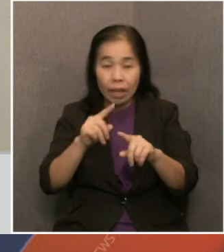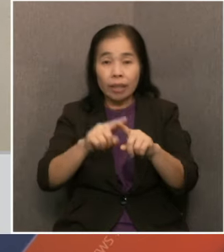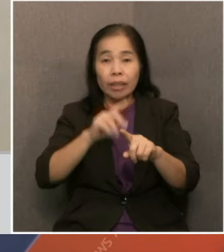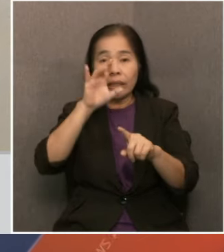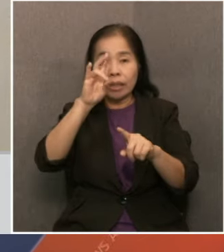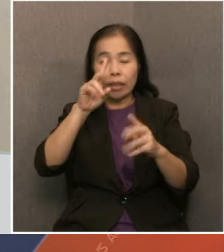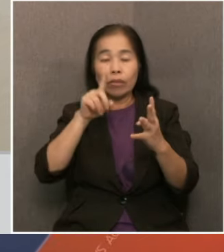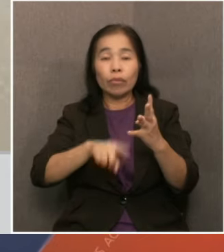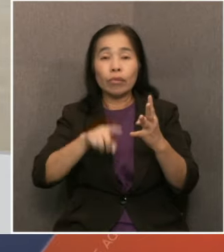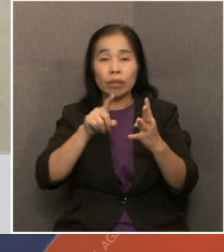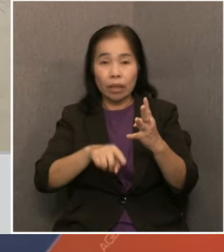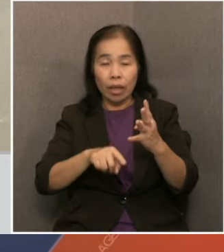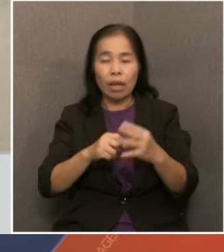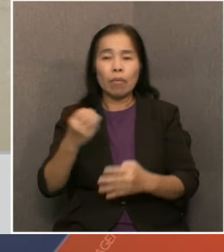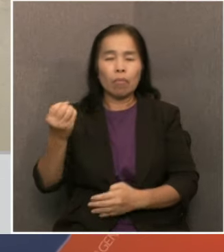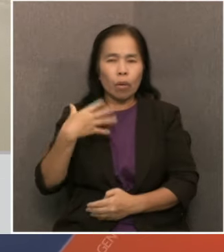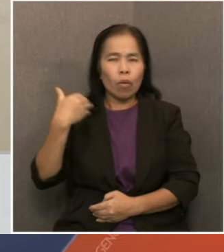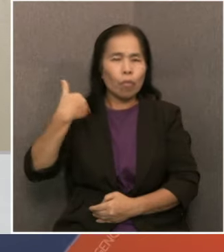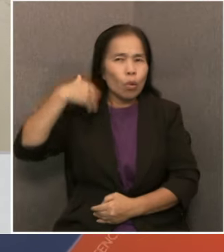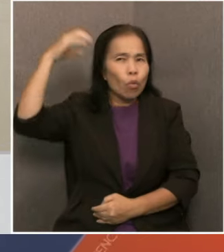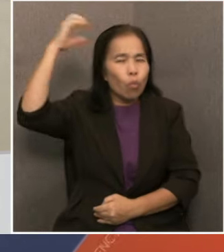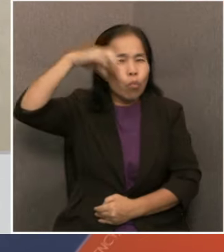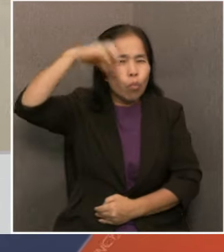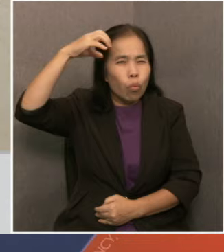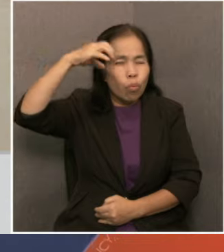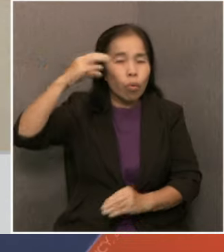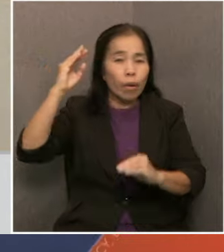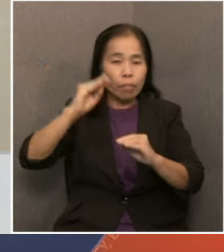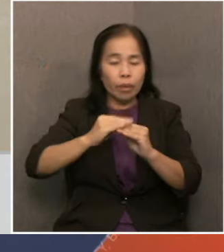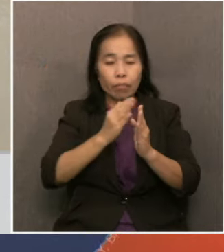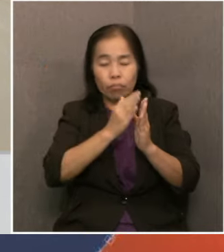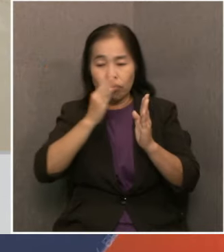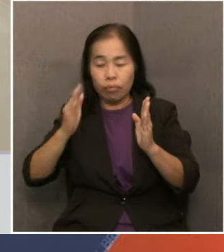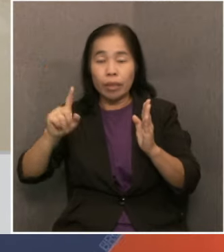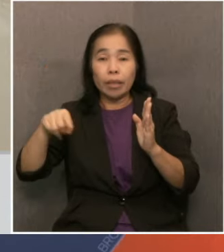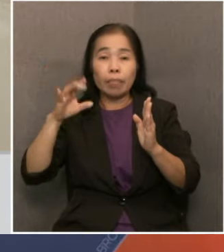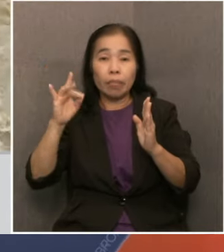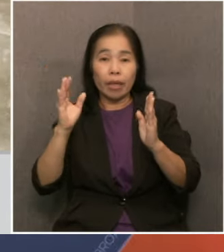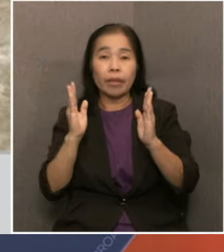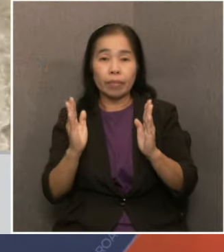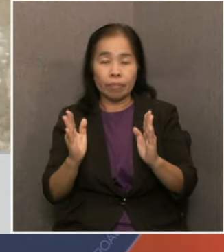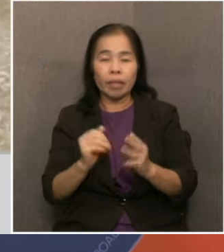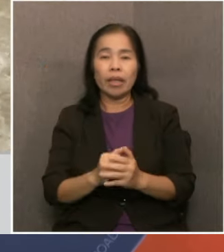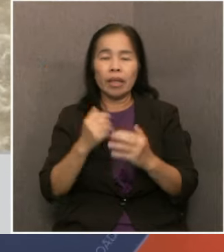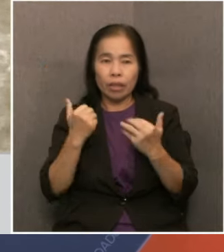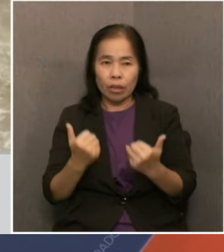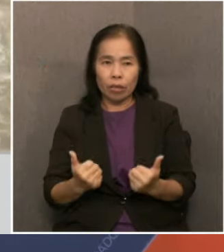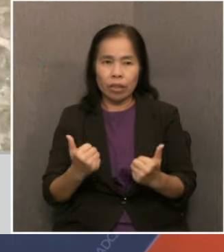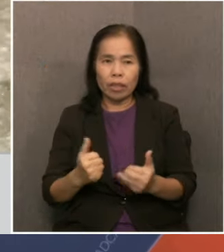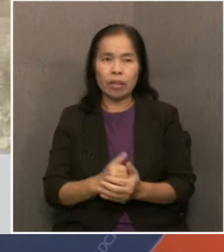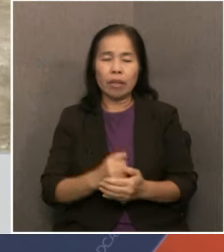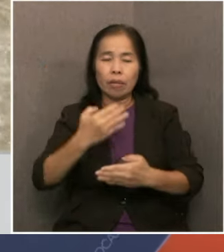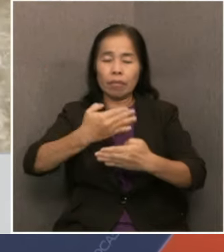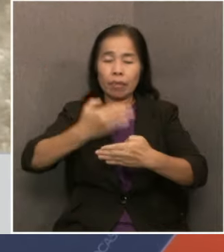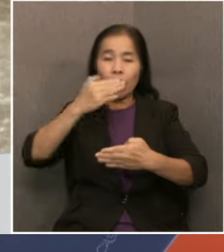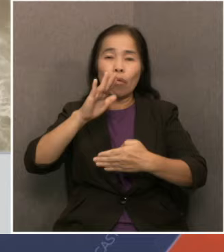าร์กลมดสะครู่ว่าฐemb จะมาเพิมมากข้และต่เนองไปจนถึงสิงหาคมเหตุการณที่เกิดขึ้นรัษณะอีเช่ มาหาศรَ